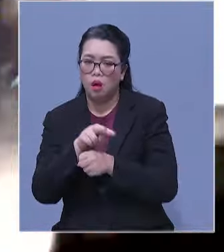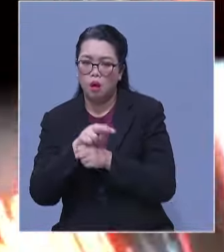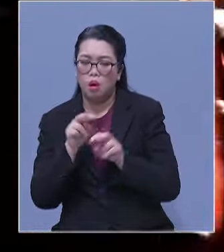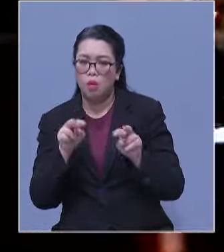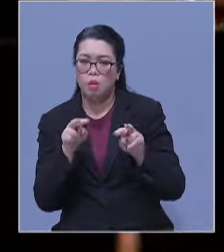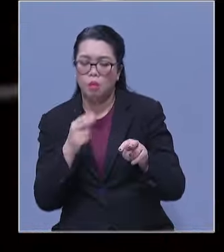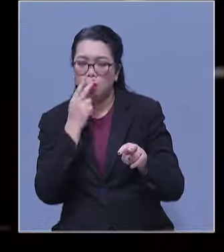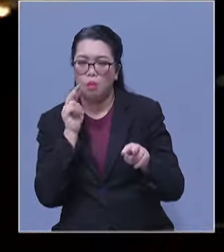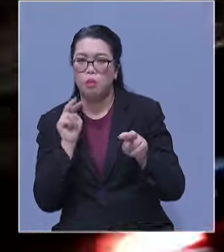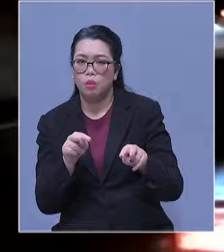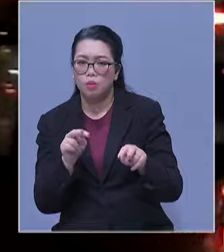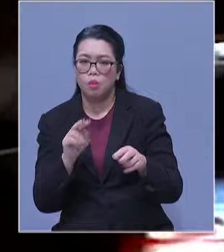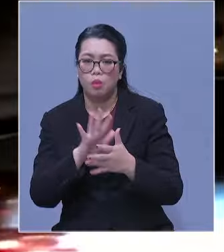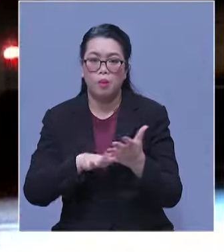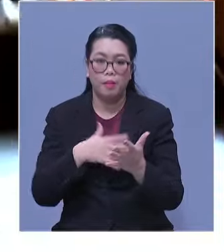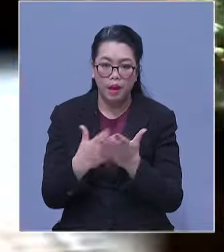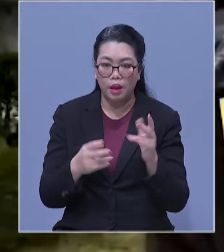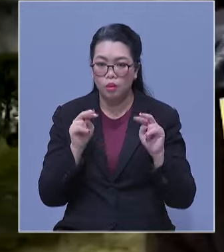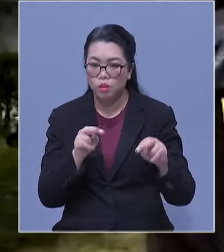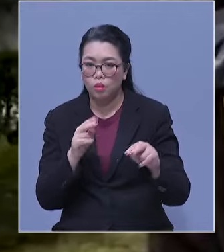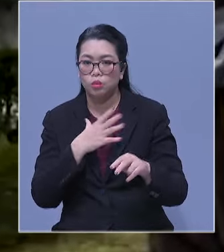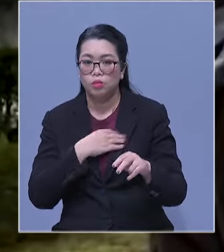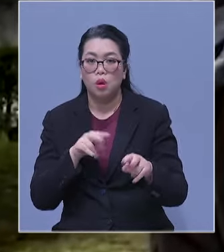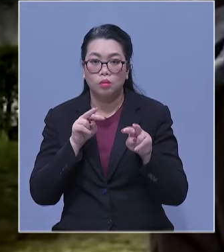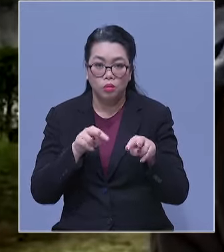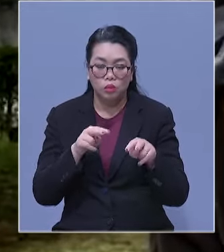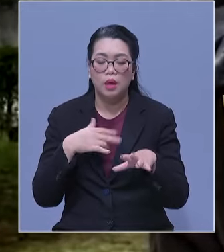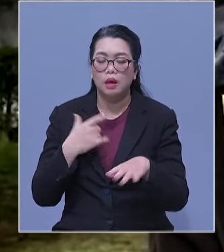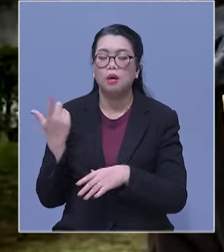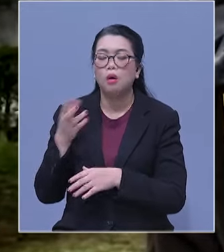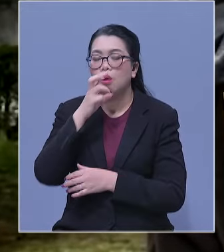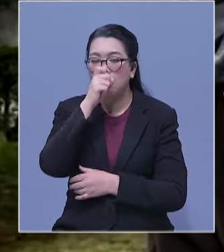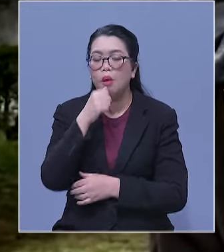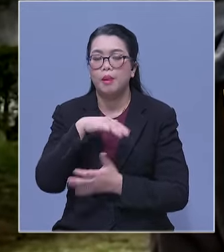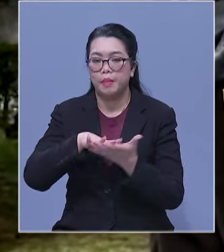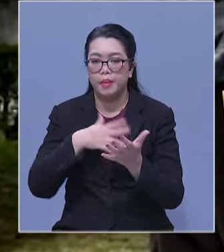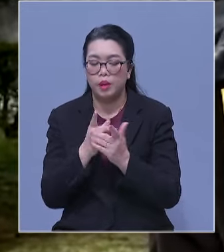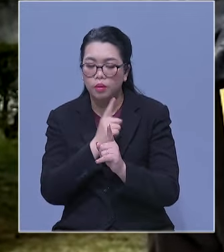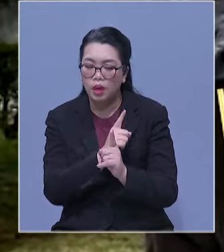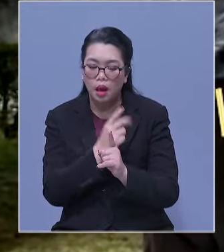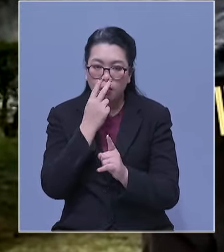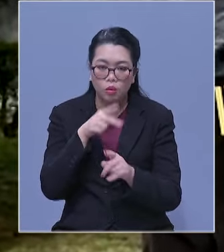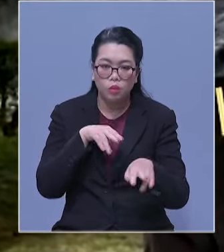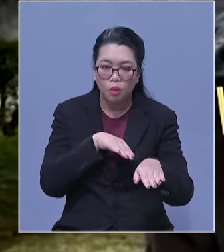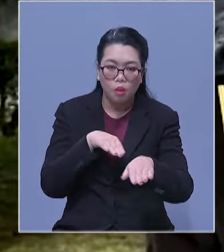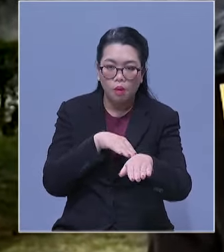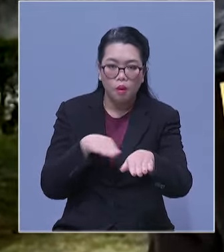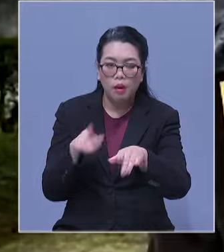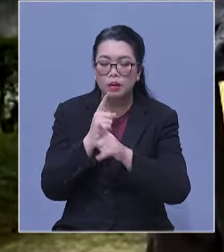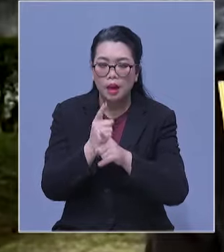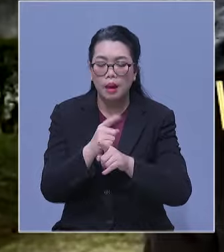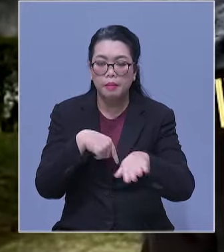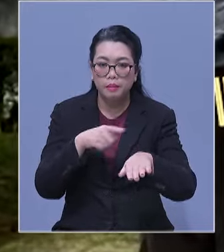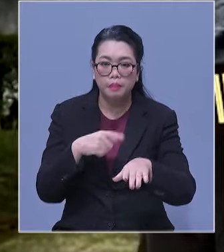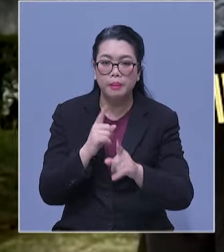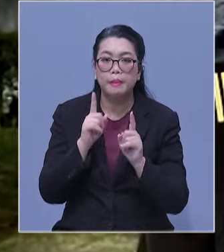สะกดรอยคือแผนซ้อนแผนนะคะเขาชอบสะกดรอยเหยื่อใช่ไหมคะเจ้าหน้าที่ก็สะกดรอยเขาเช่นเดียวกันซึ่งถามว่ากลัว